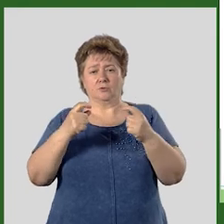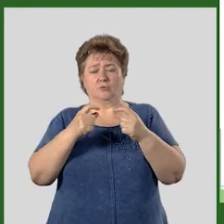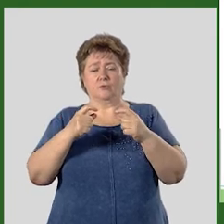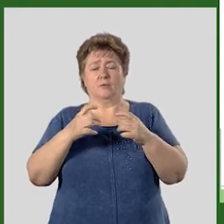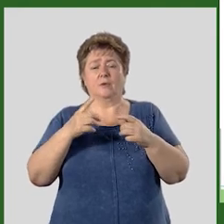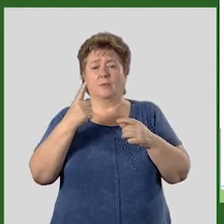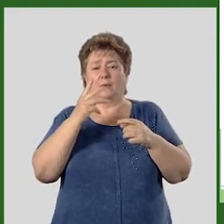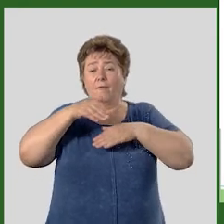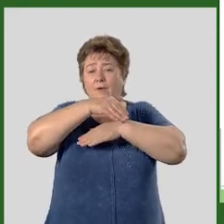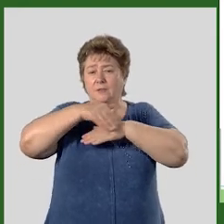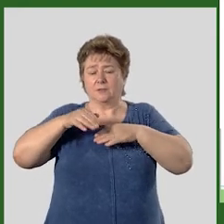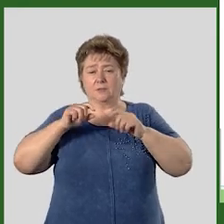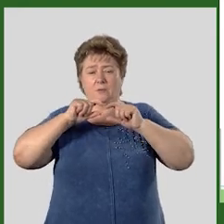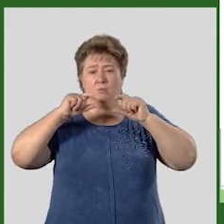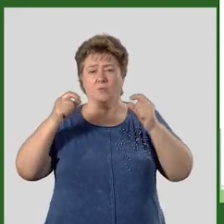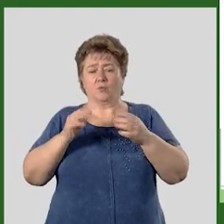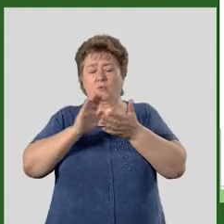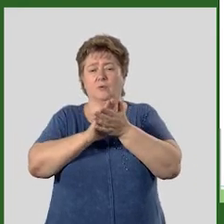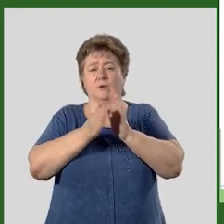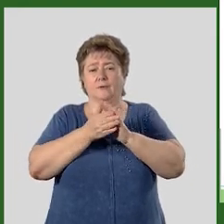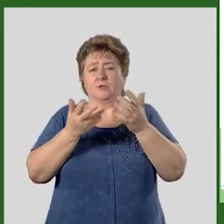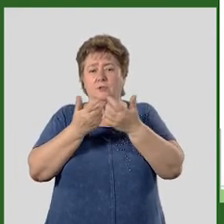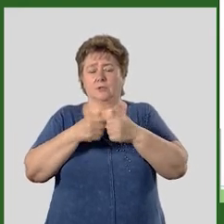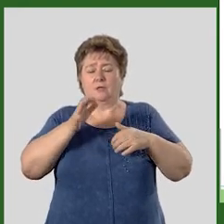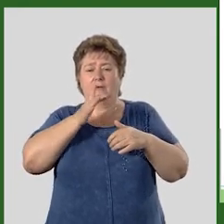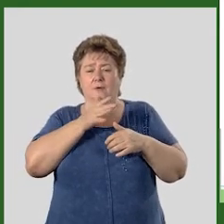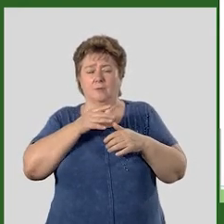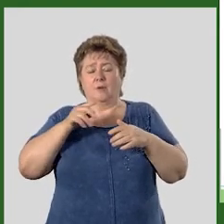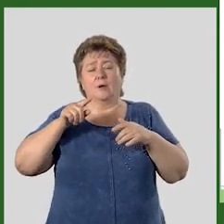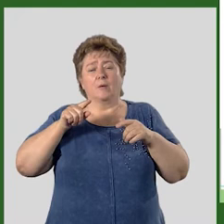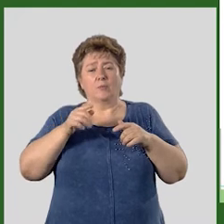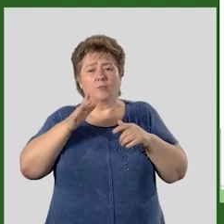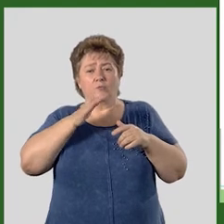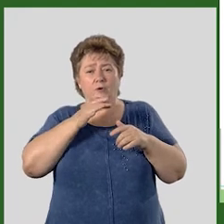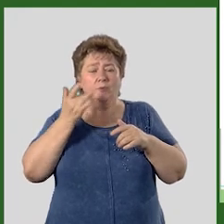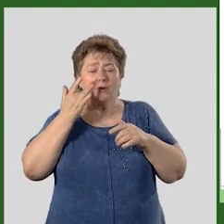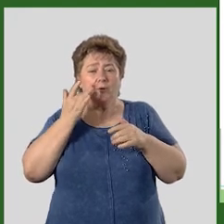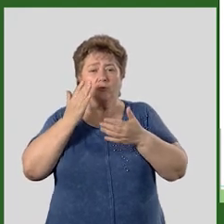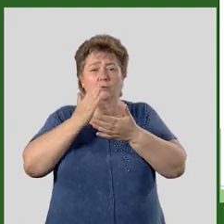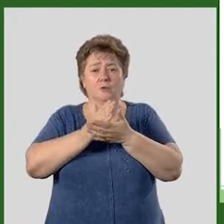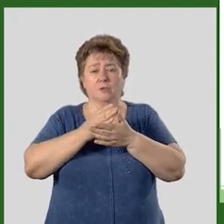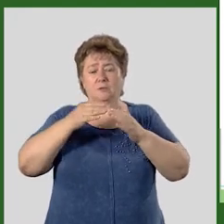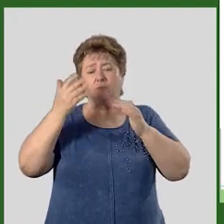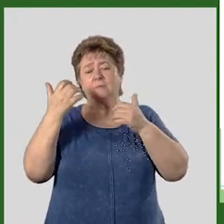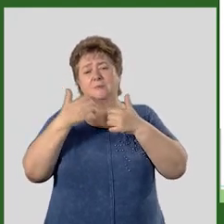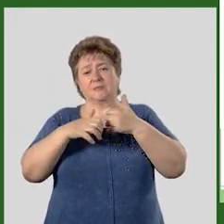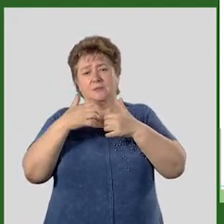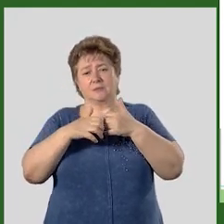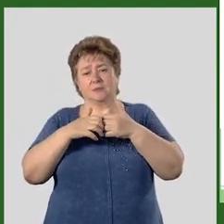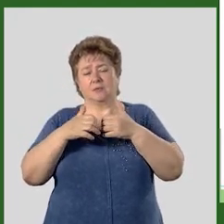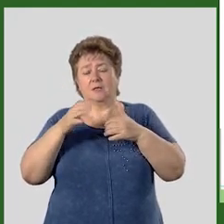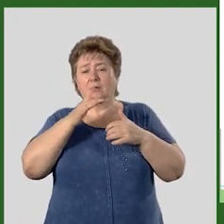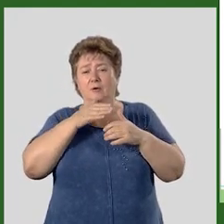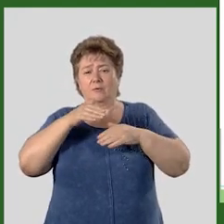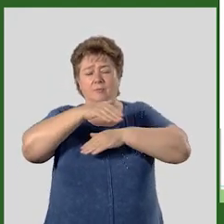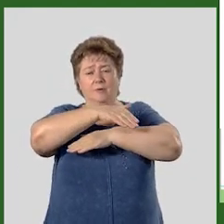1 час. В пределах пояса условились считать время по тому времени, которое проходит посередине. Время